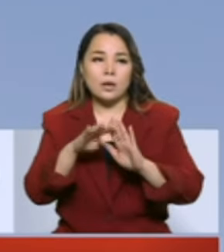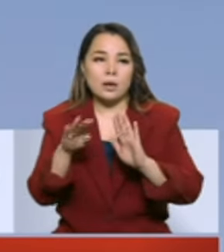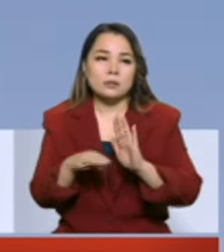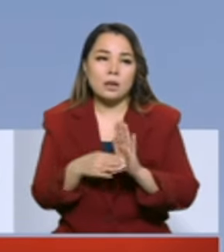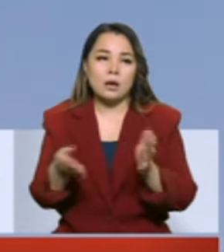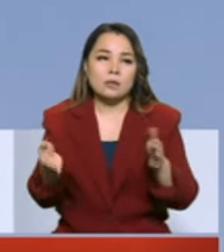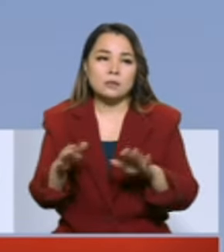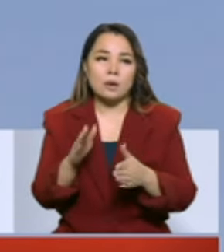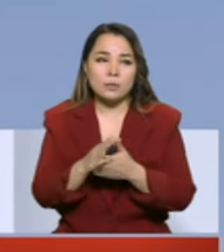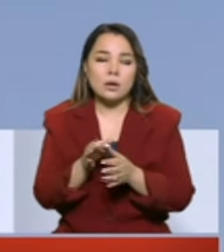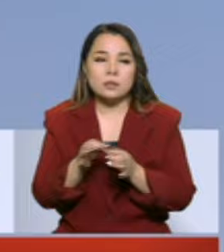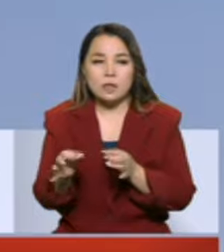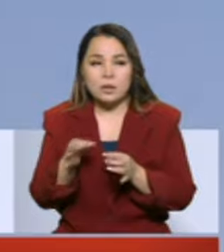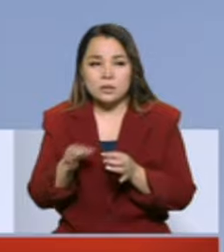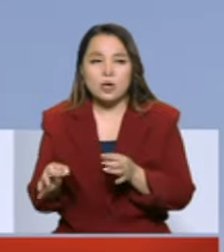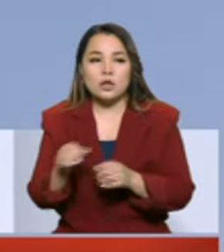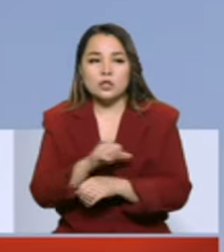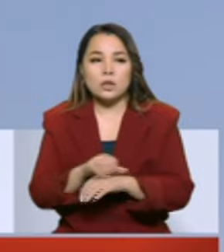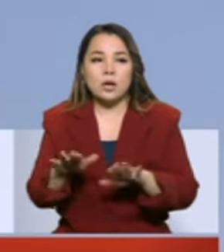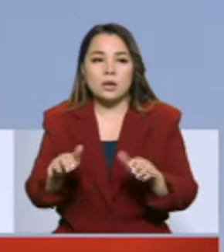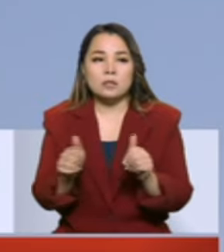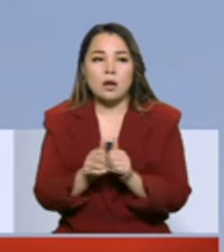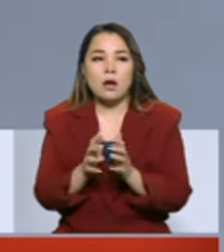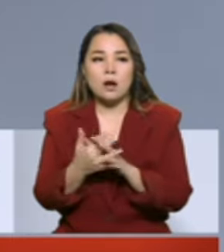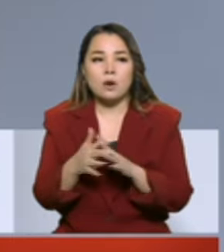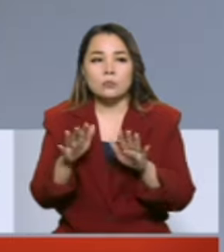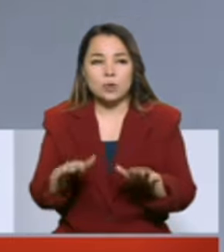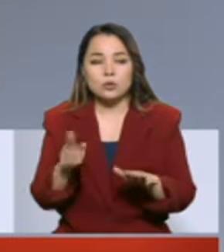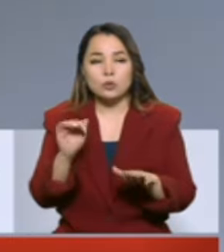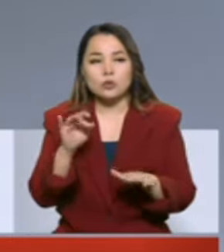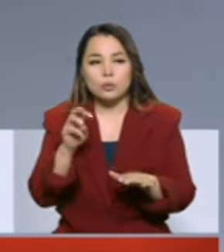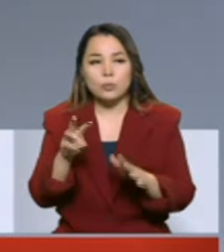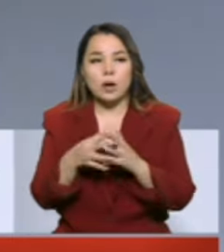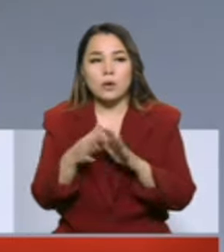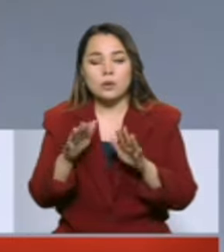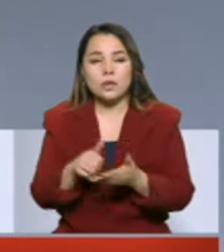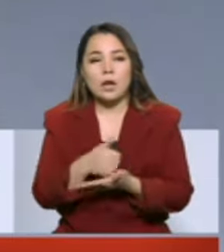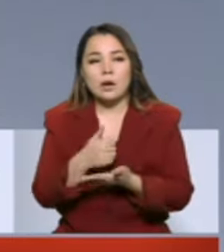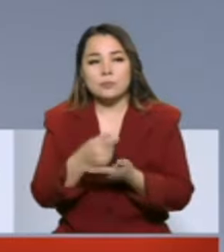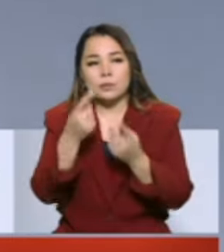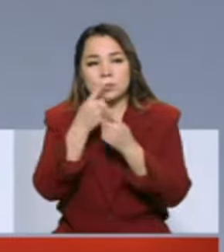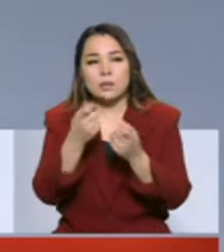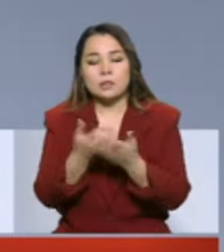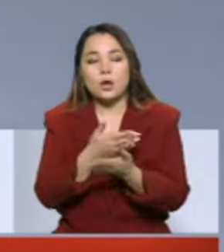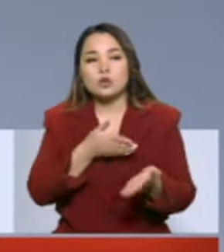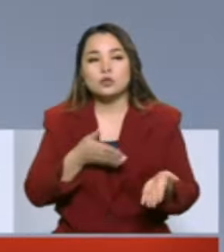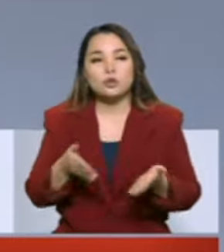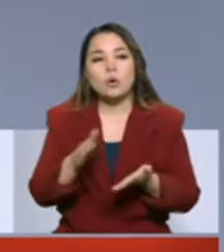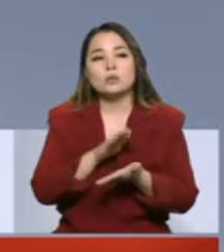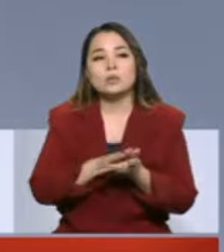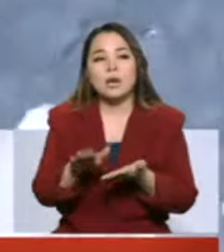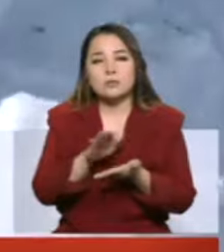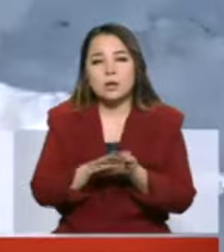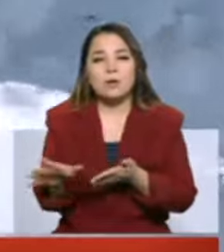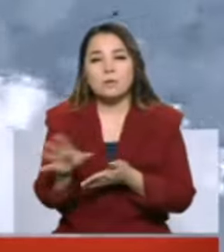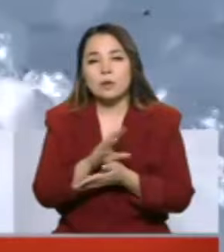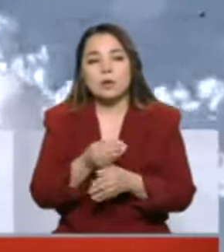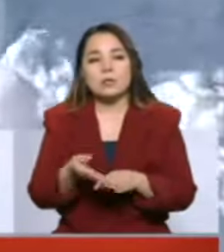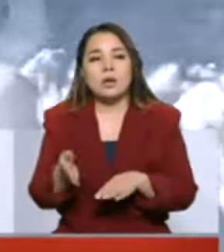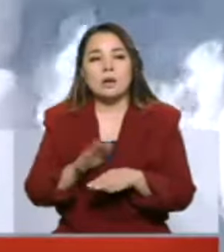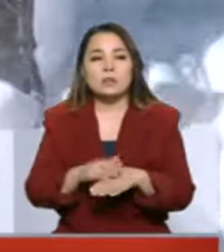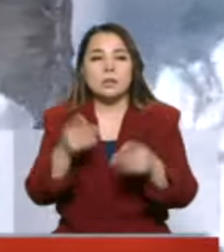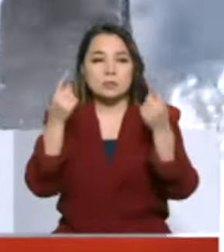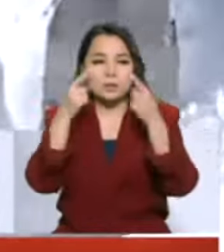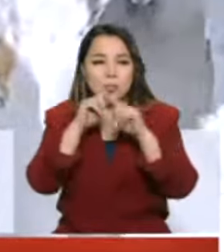отыр. Бұл ең шеттегі жекараның шебіндегі ауылдар. Күршім ауданы әкімдігінің өкілдері жолдарда тазалау жұмысына барлық ауыр